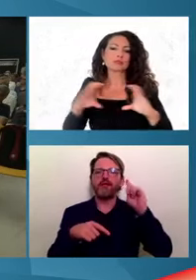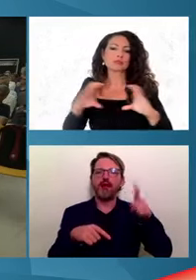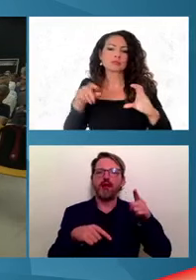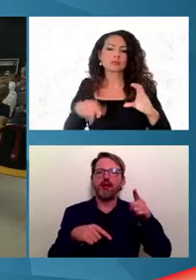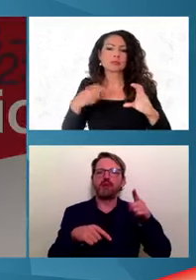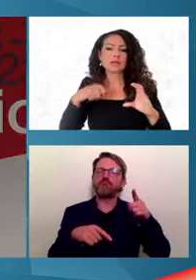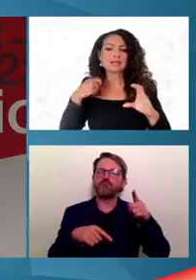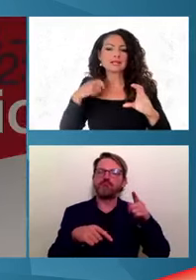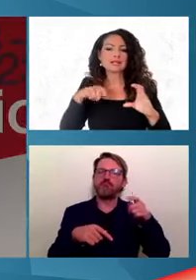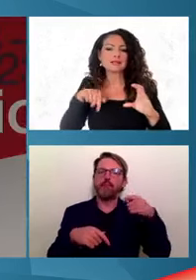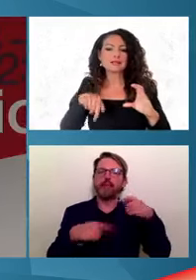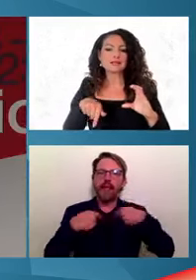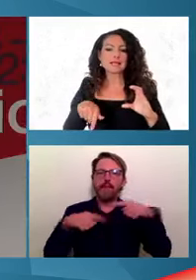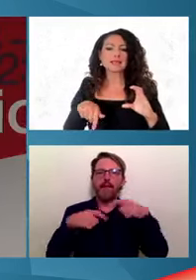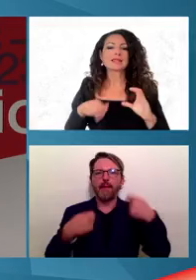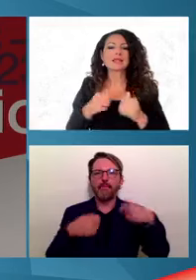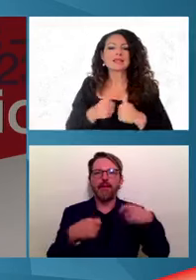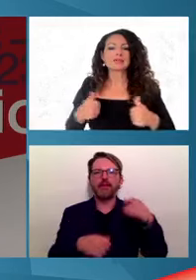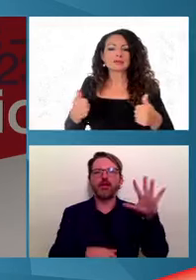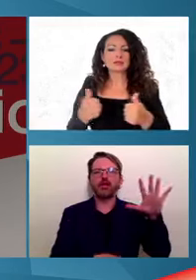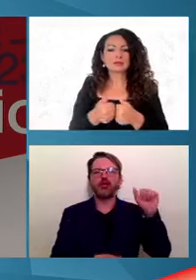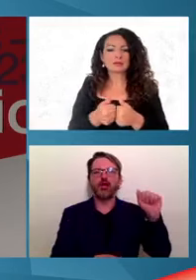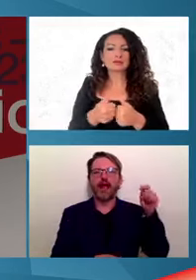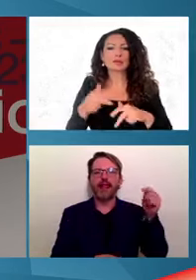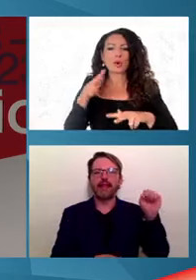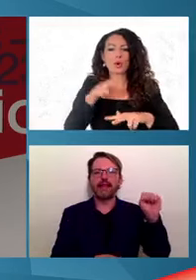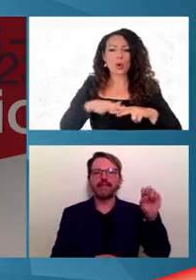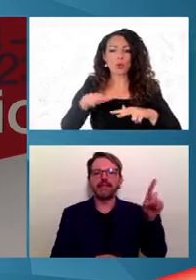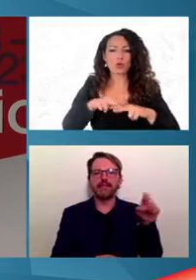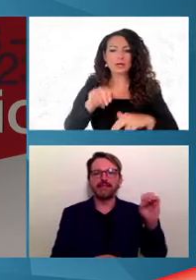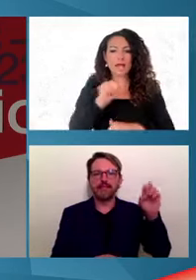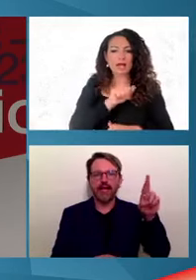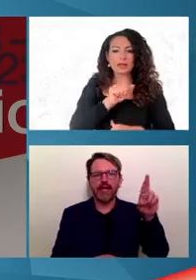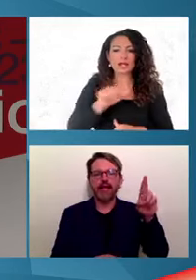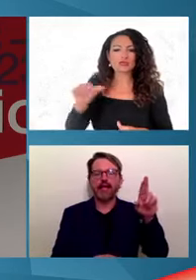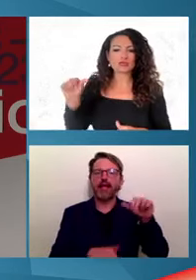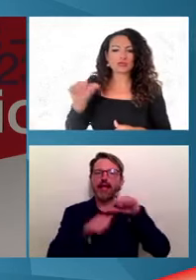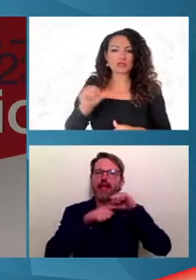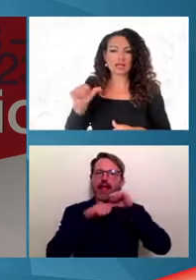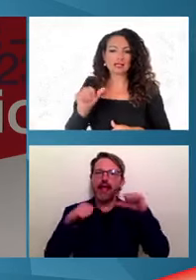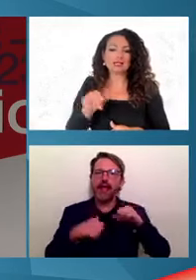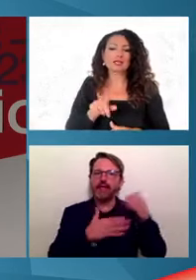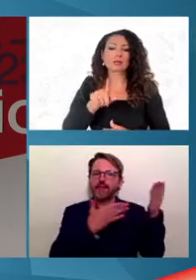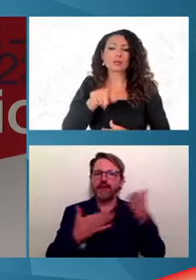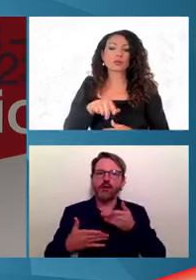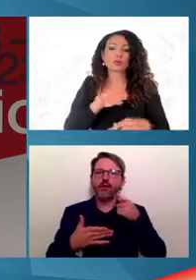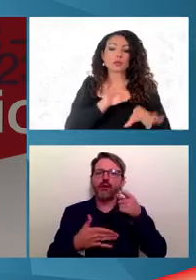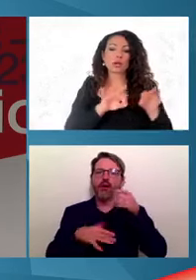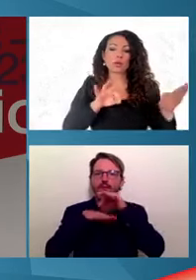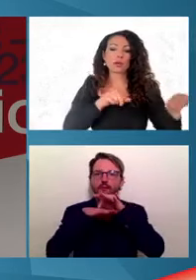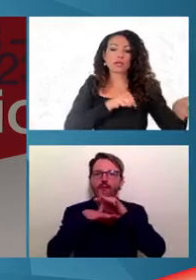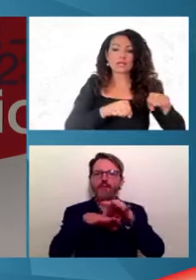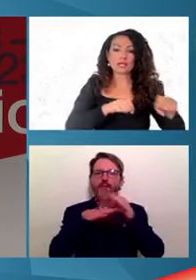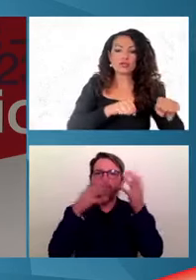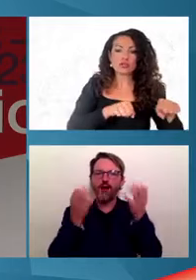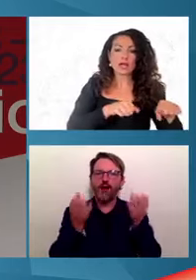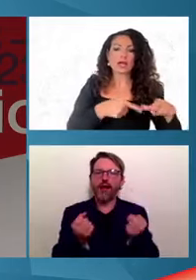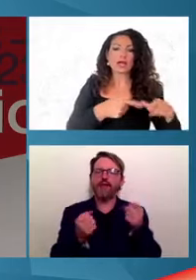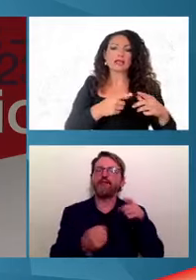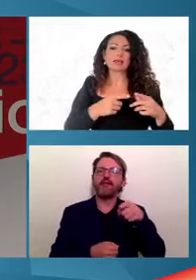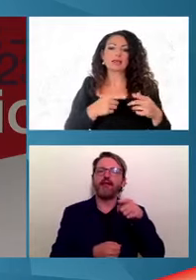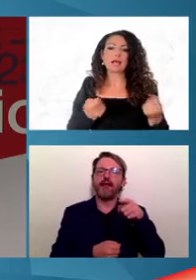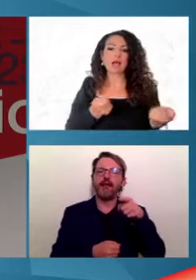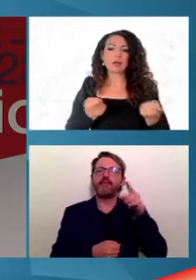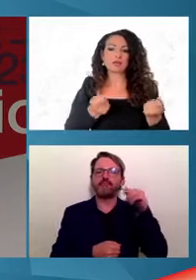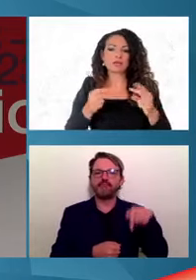Schatzer. Herzlich willkommen an die Führungskräfte der Südtiroler Landesverwaltung, mit an der Spitze Generalsekretär